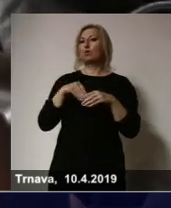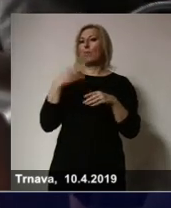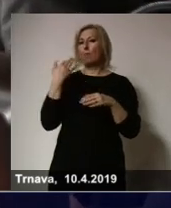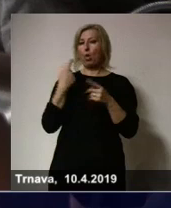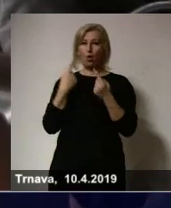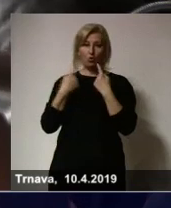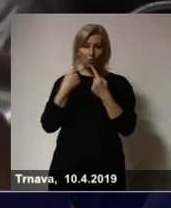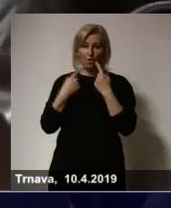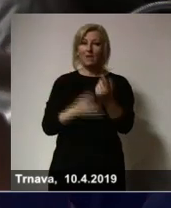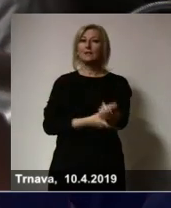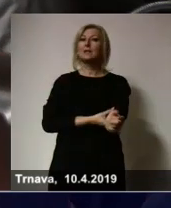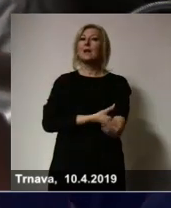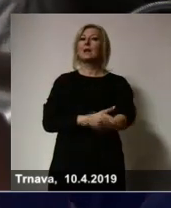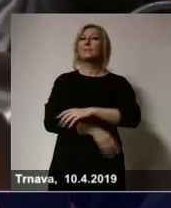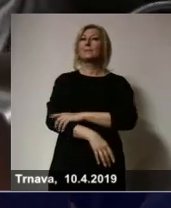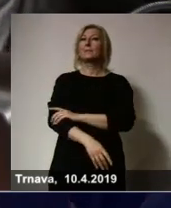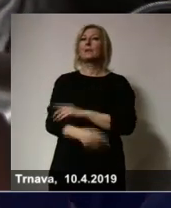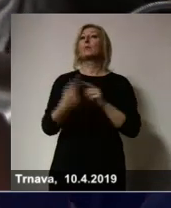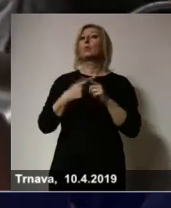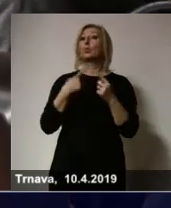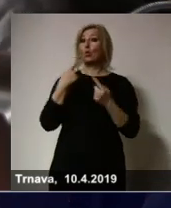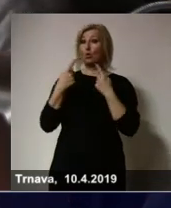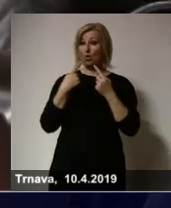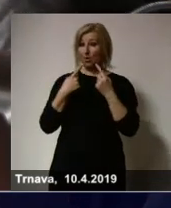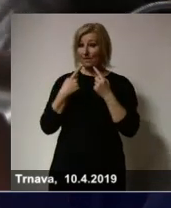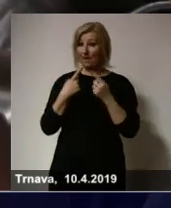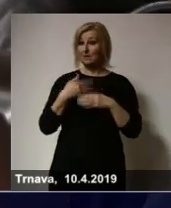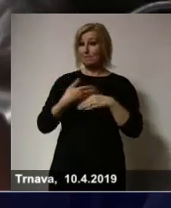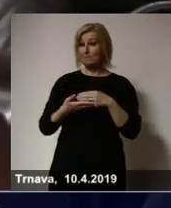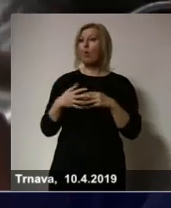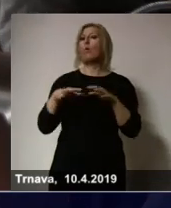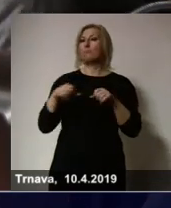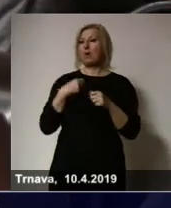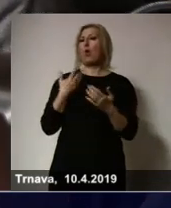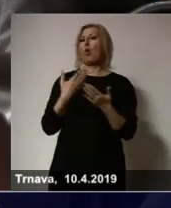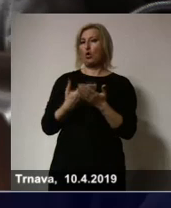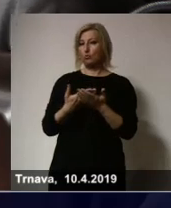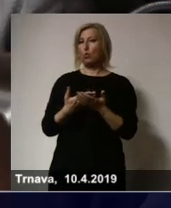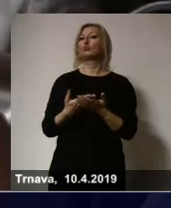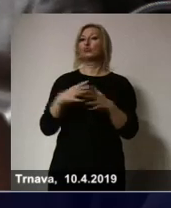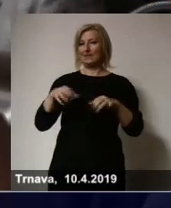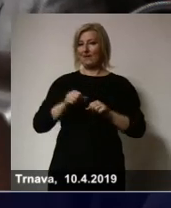po prerokovaní ju prijala bez pripomienok s odporúčaním schváliť. Otváram k bodu F rozpravu.